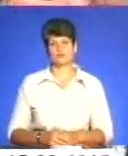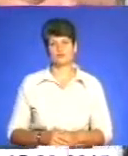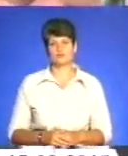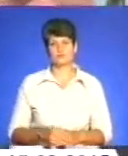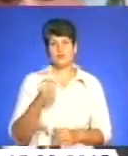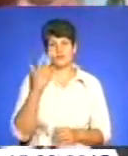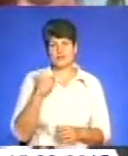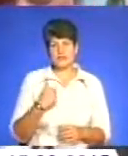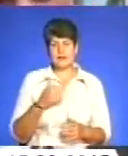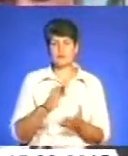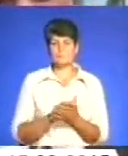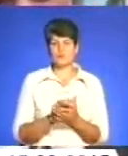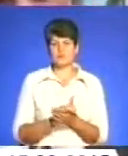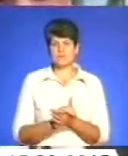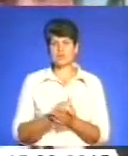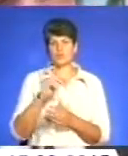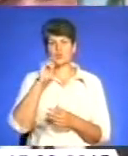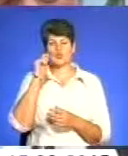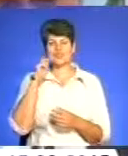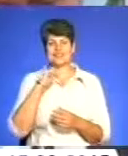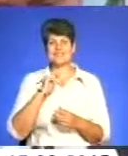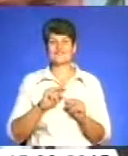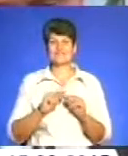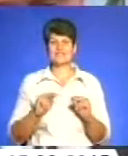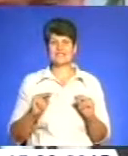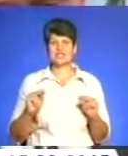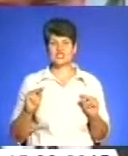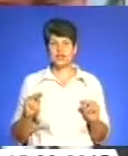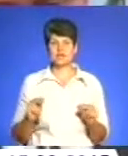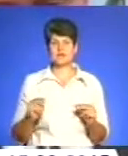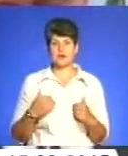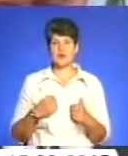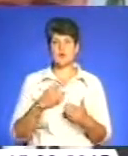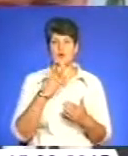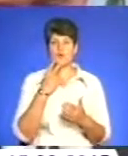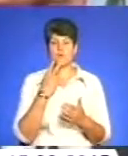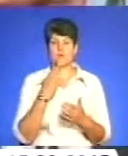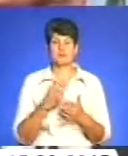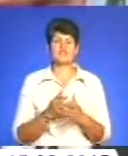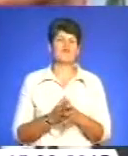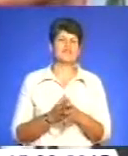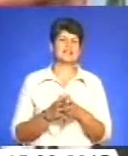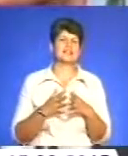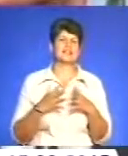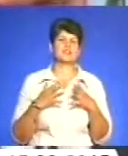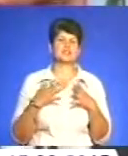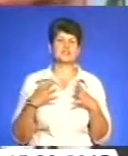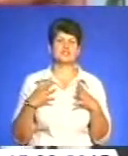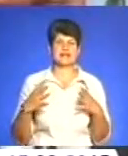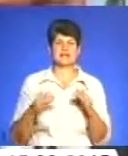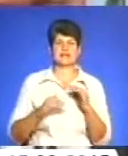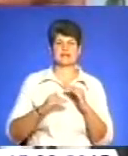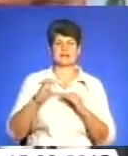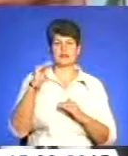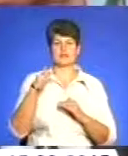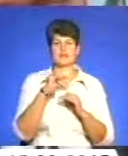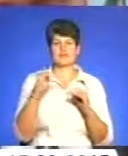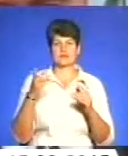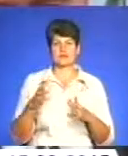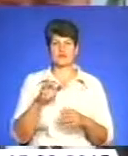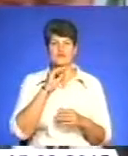я познайомився з українськими викладачами, колегами, ректорами, я побачив величезний і високий рівень їхнього